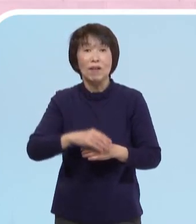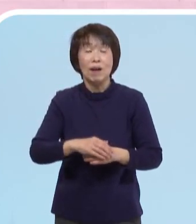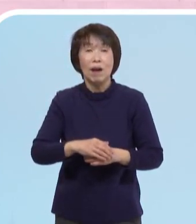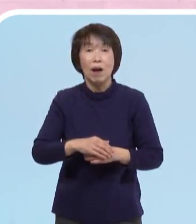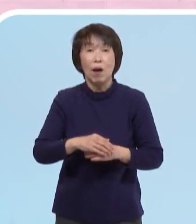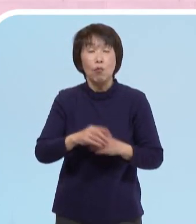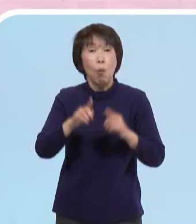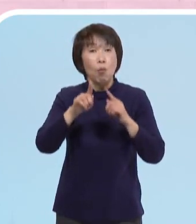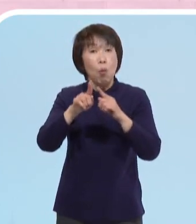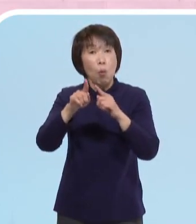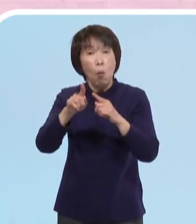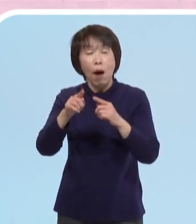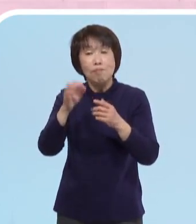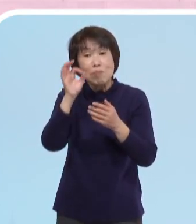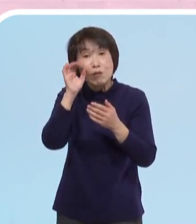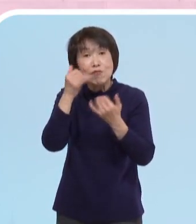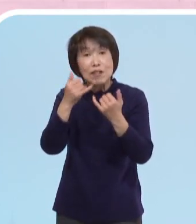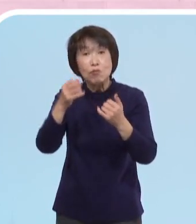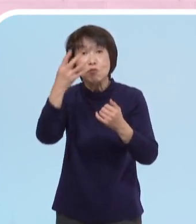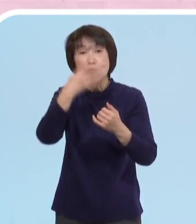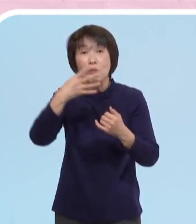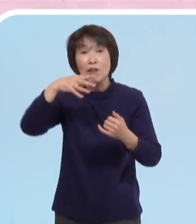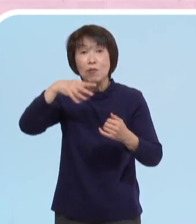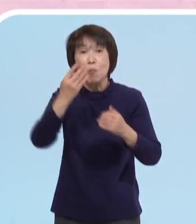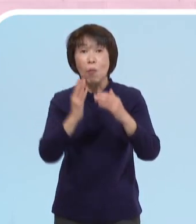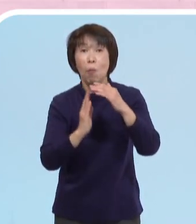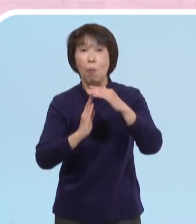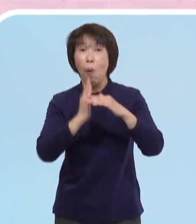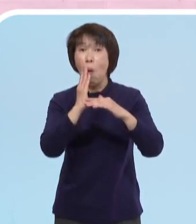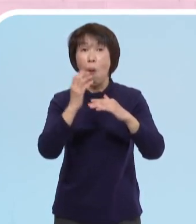数4400人以上。